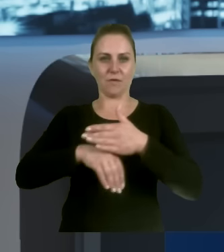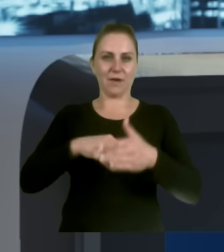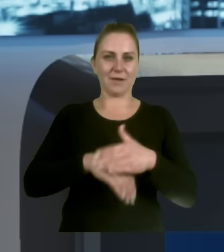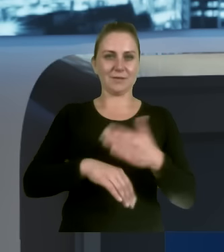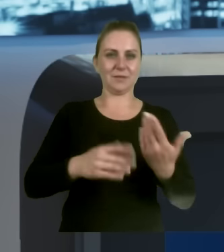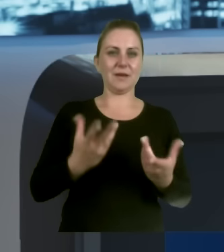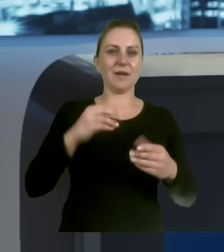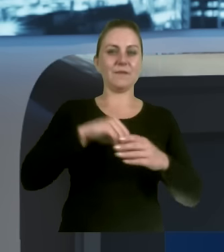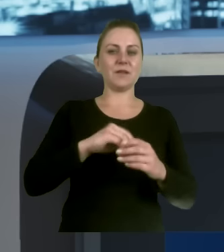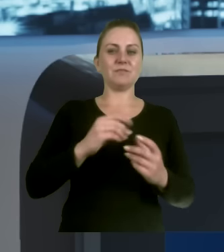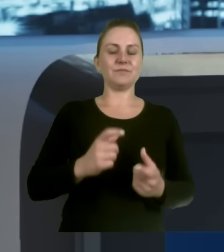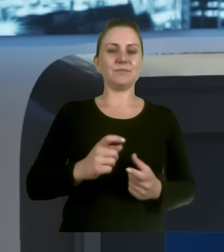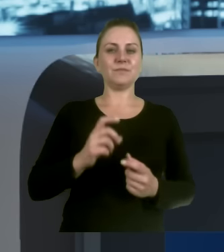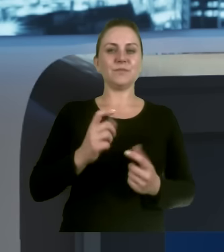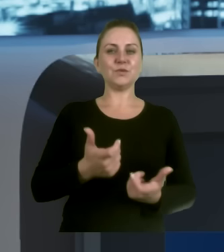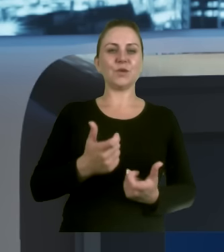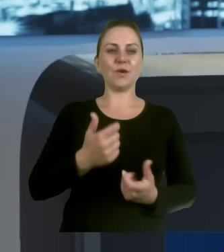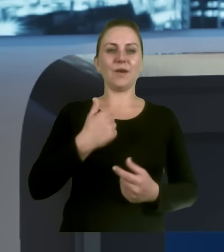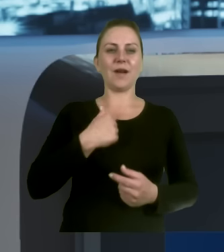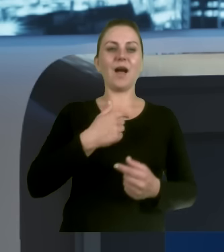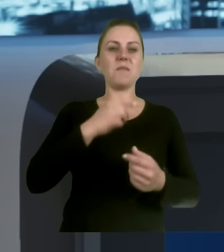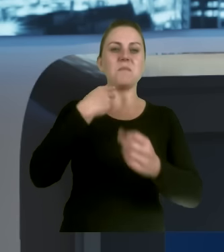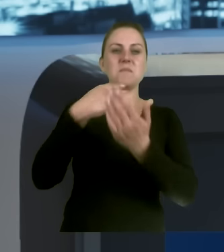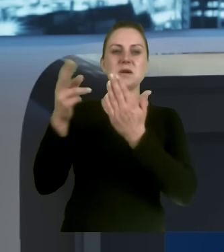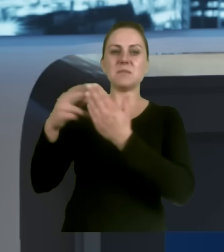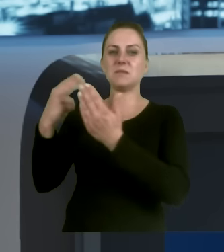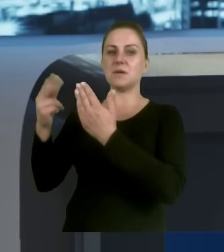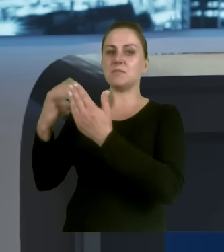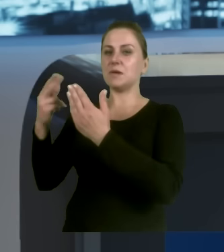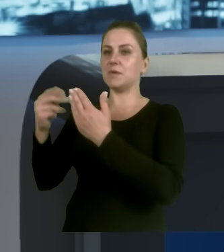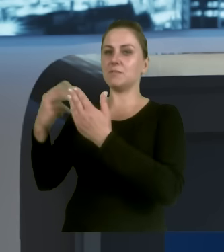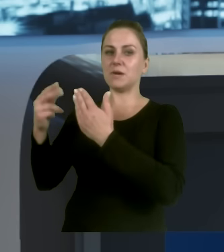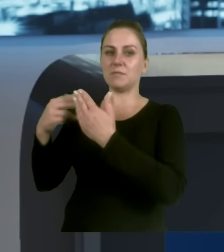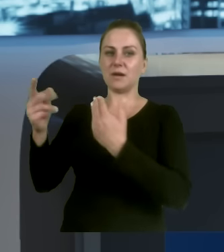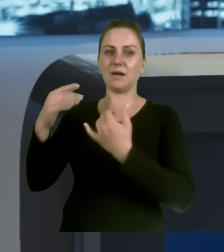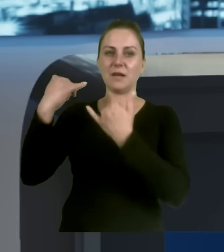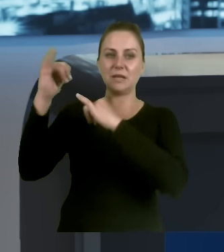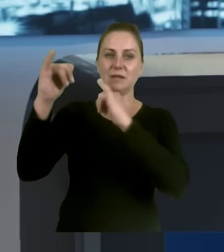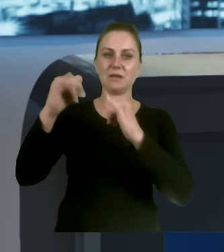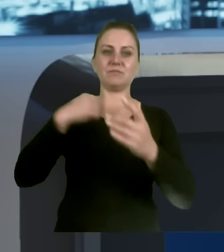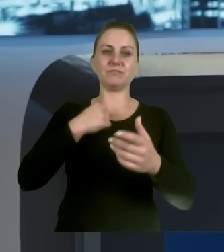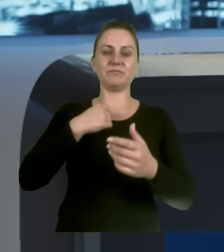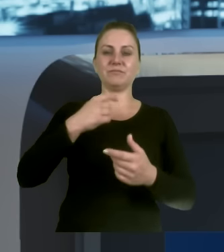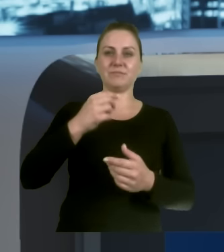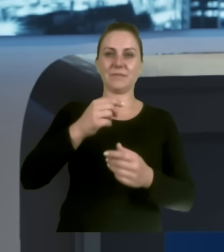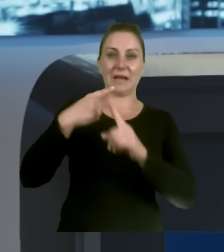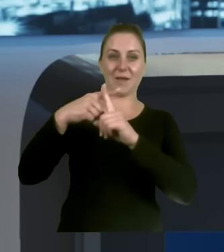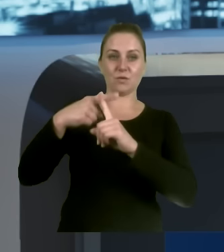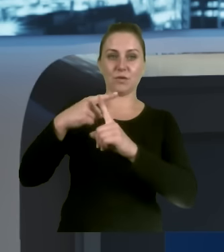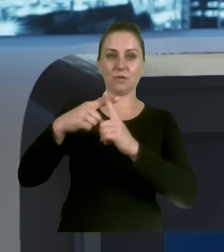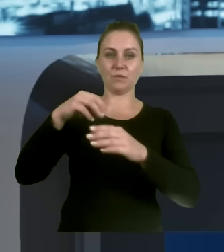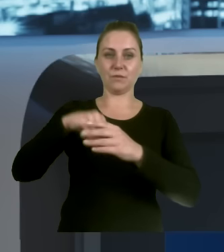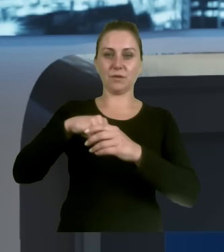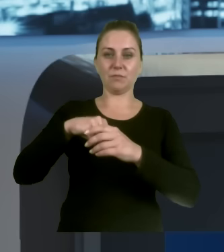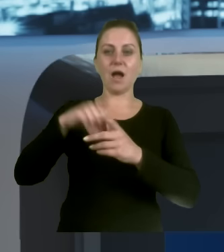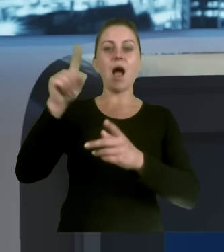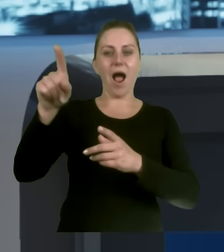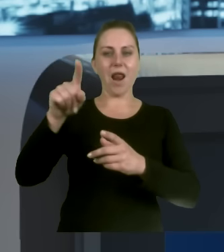on się tak najeżdża na w ogóle na PiS, na katolików, ale do kościółka to z